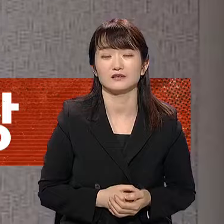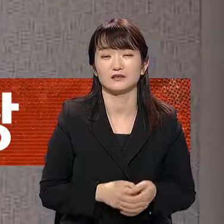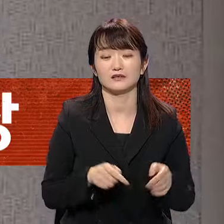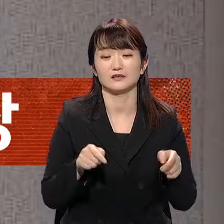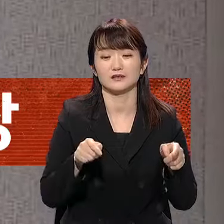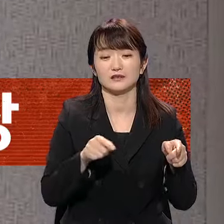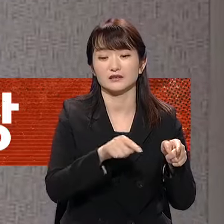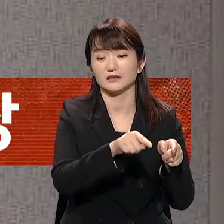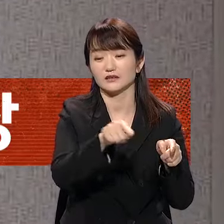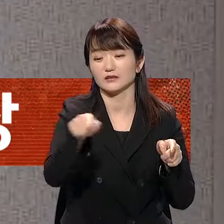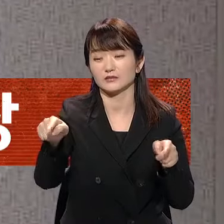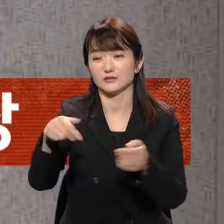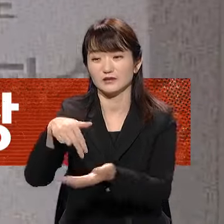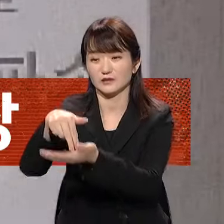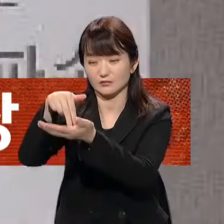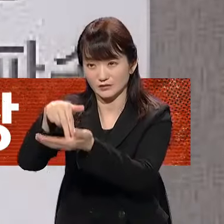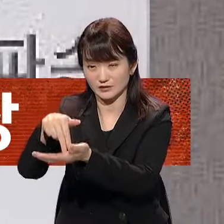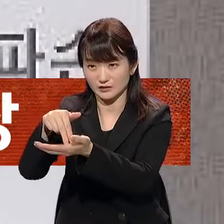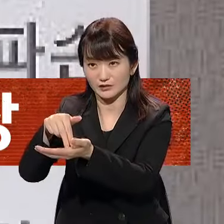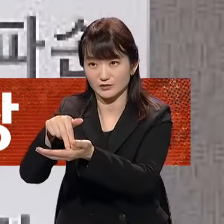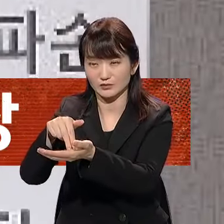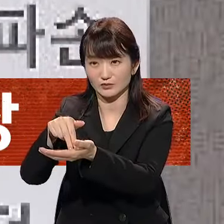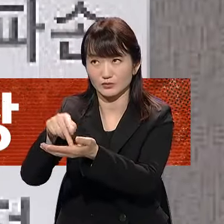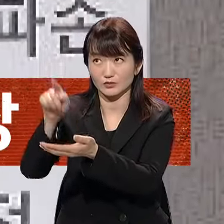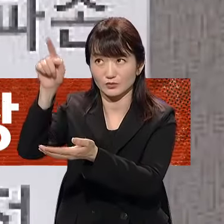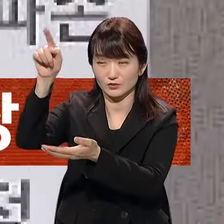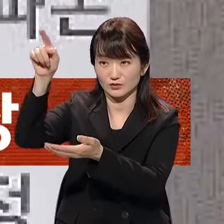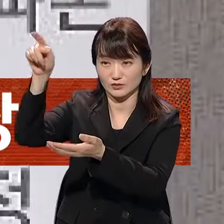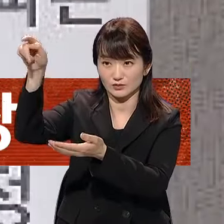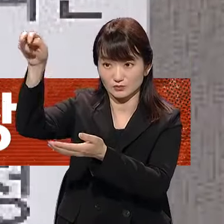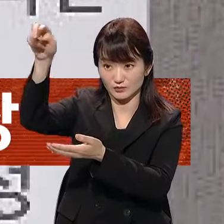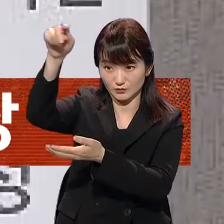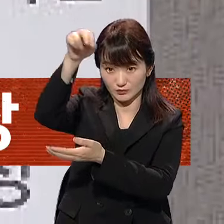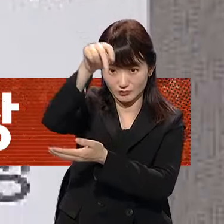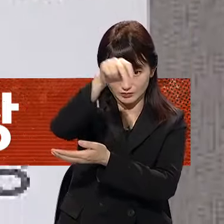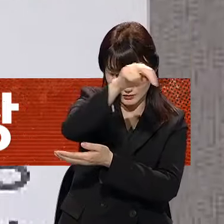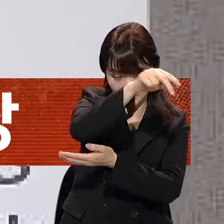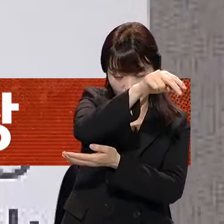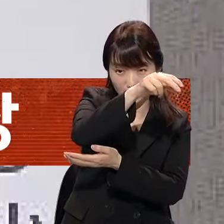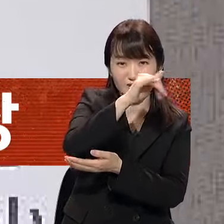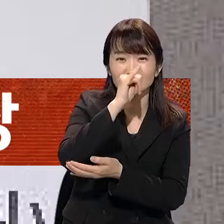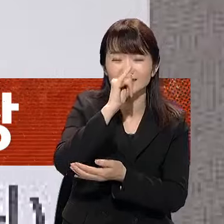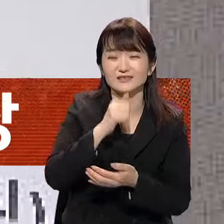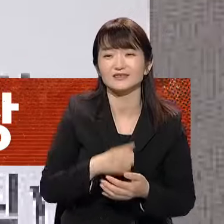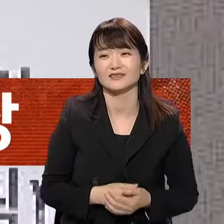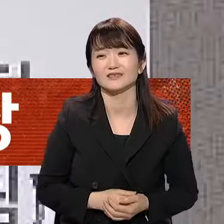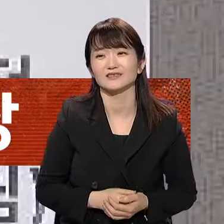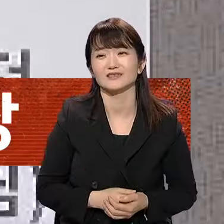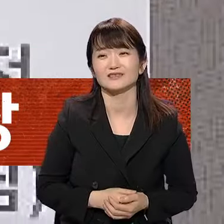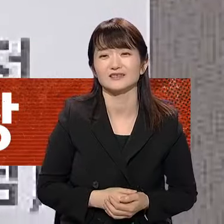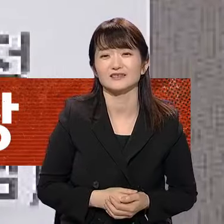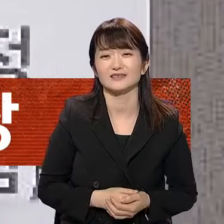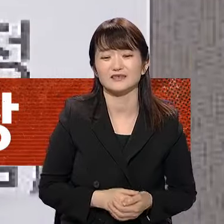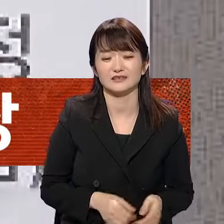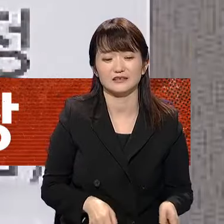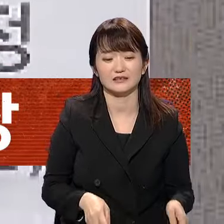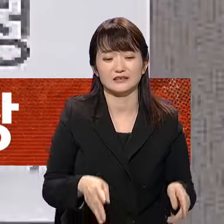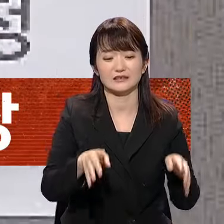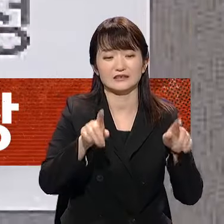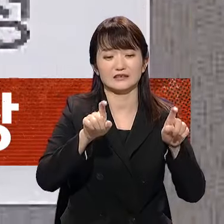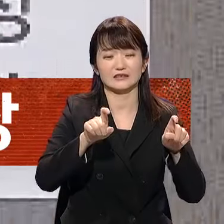다음에 옥상문을 통해서 이쪽으로 내려와서 걸어 내려오면 29층 그래도 좀 들 걸어요 근데 10층에서